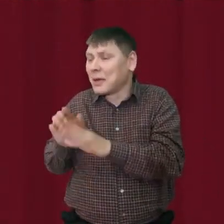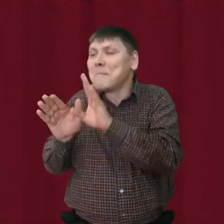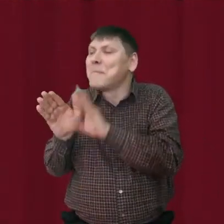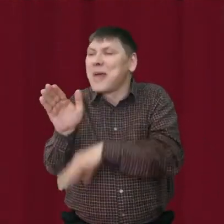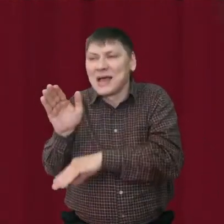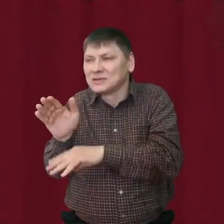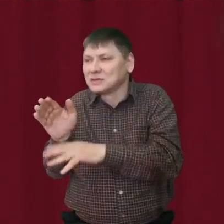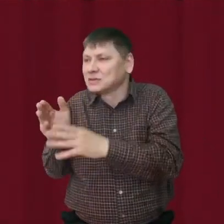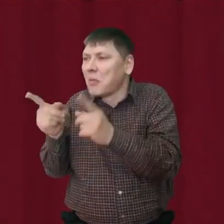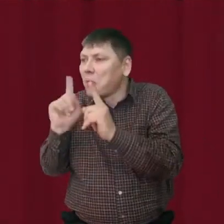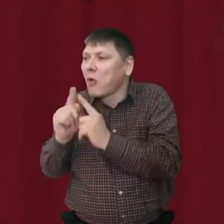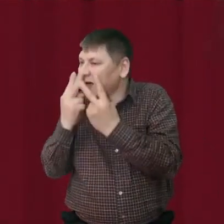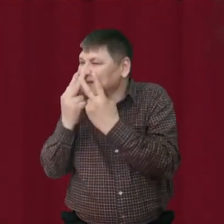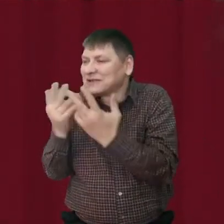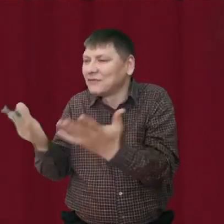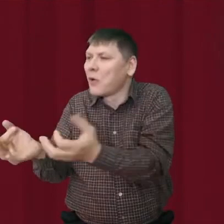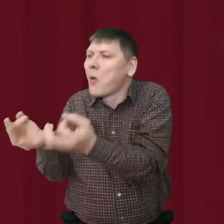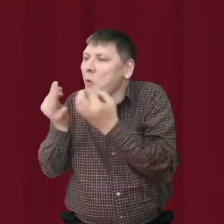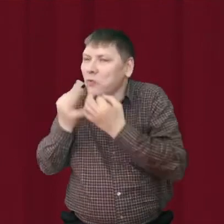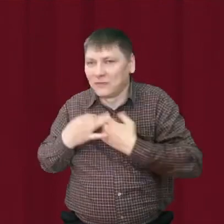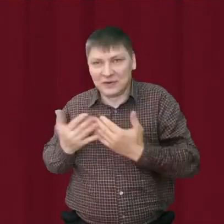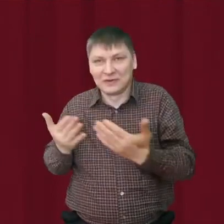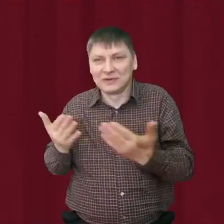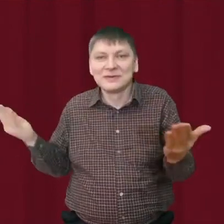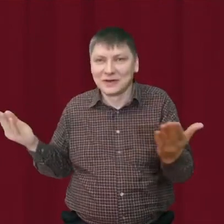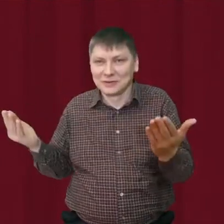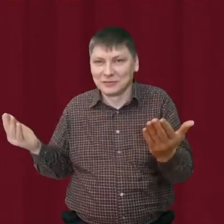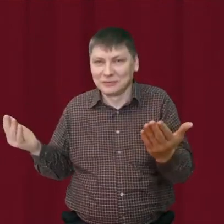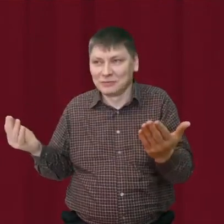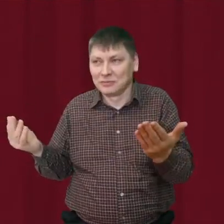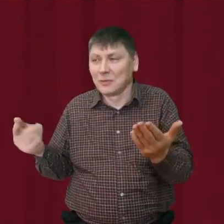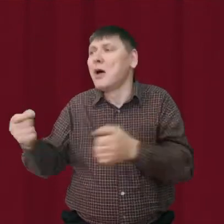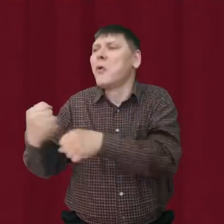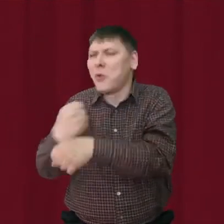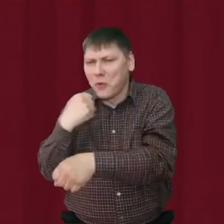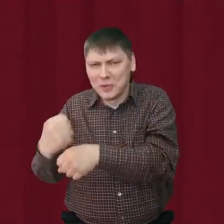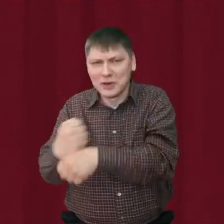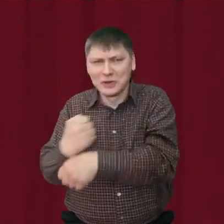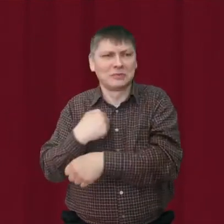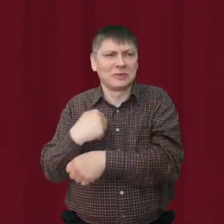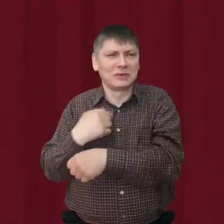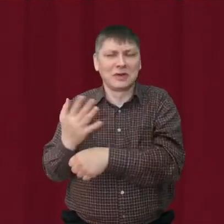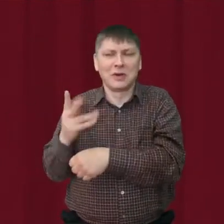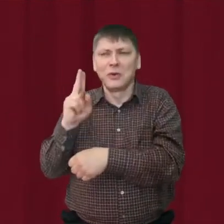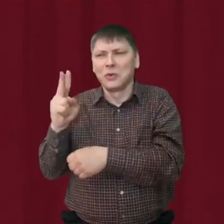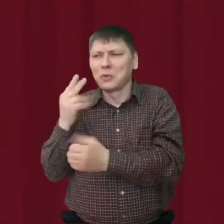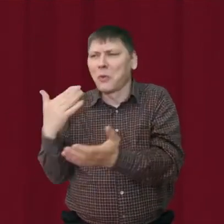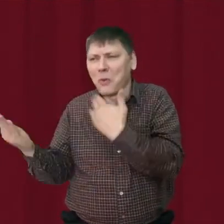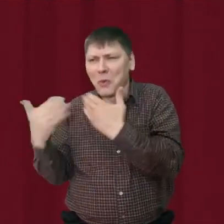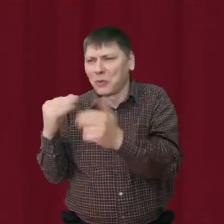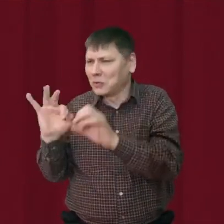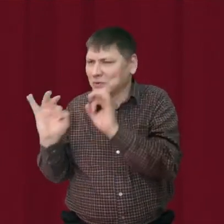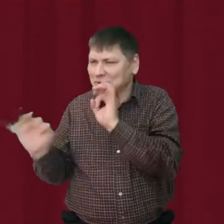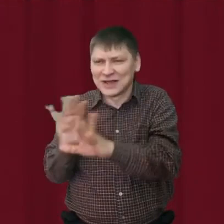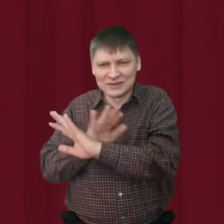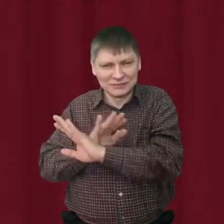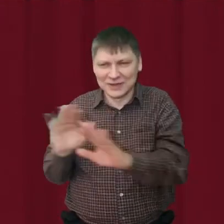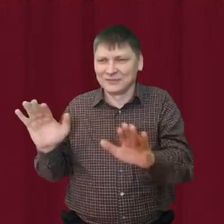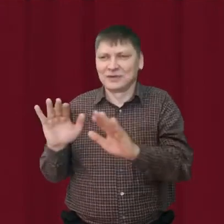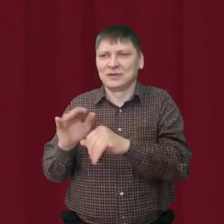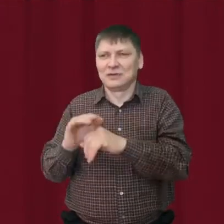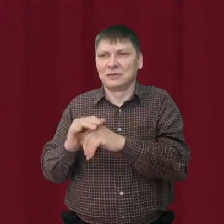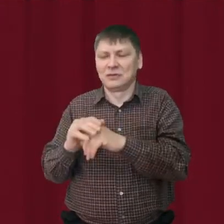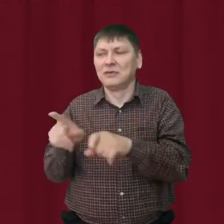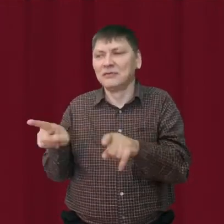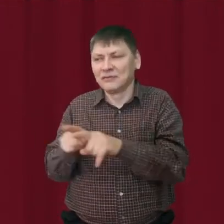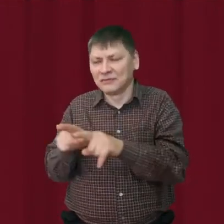эти действия, которые происходят, к тем, кто его обижает, к тем, кто относится не совсем правильно,